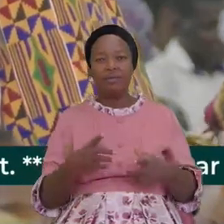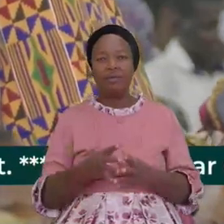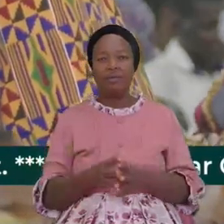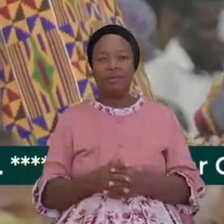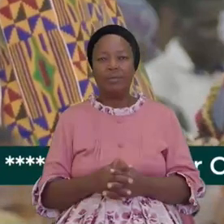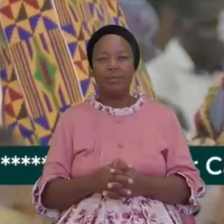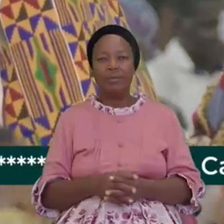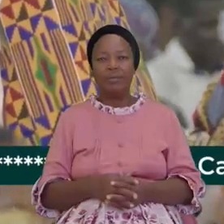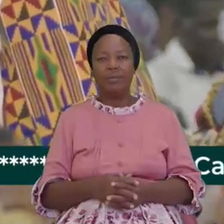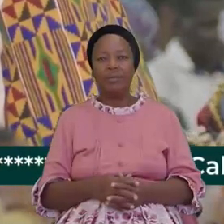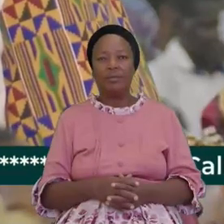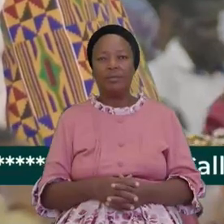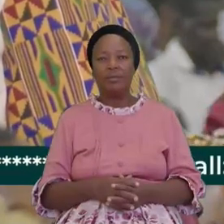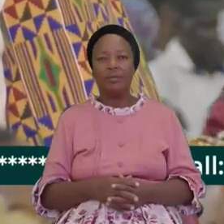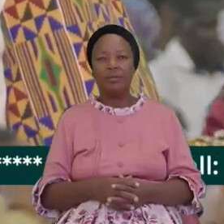live.